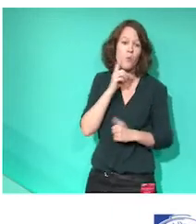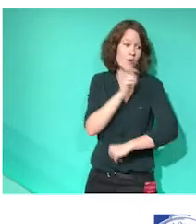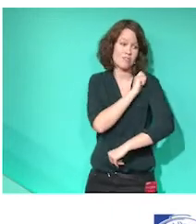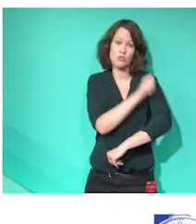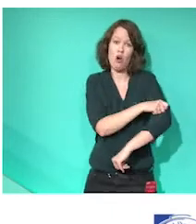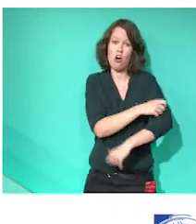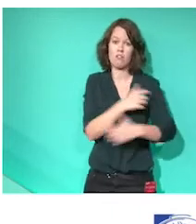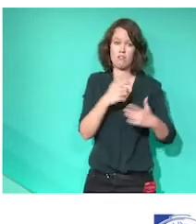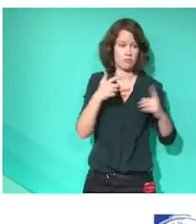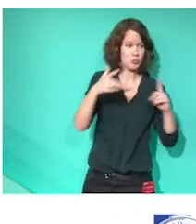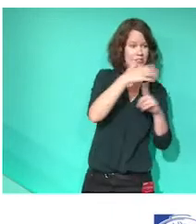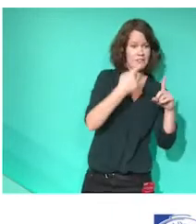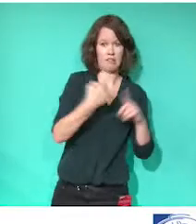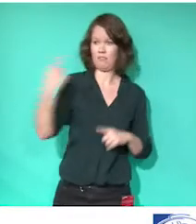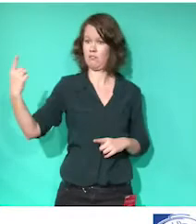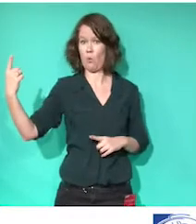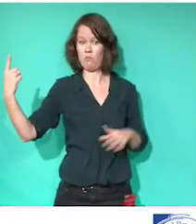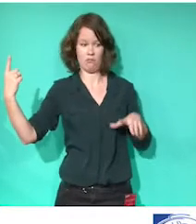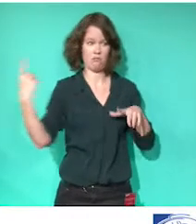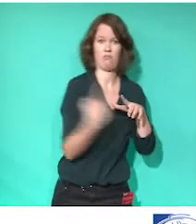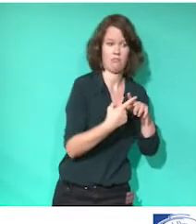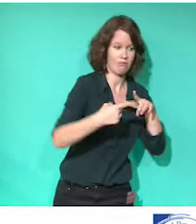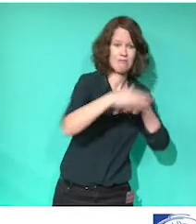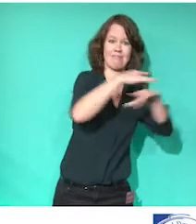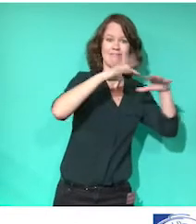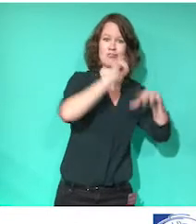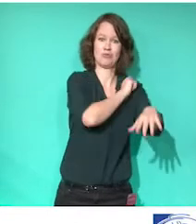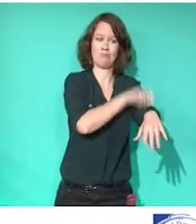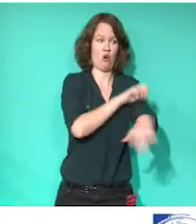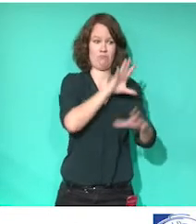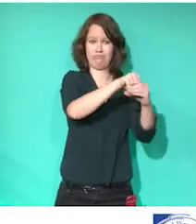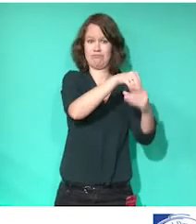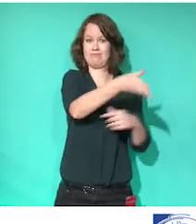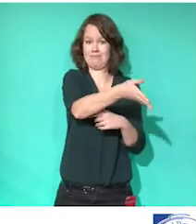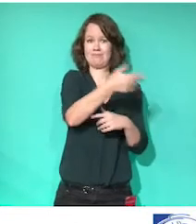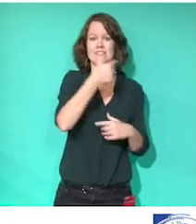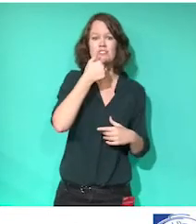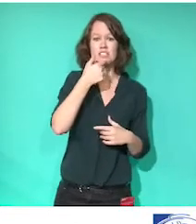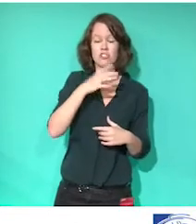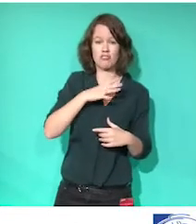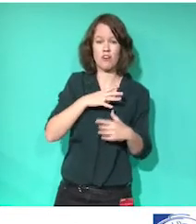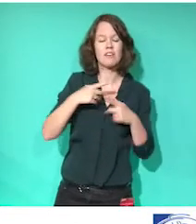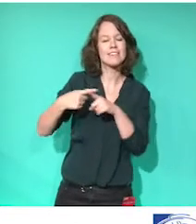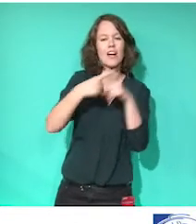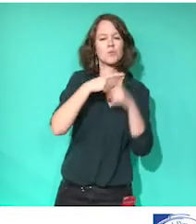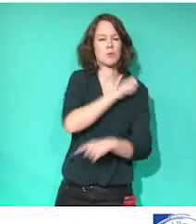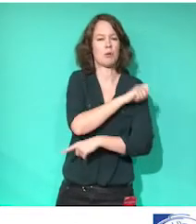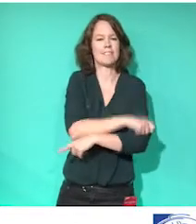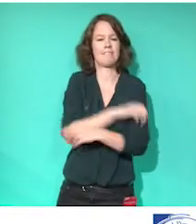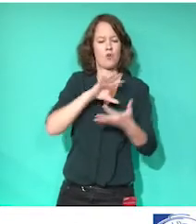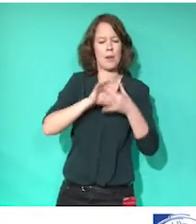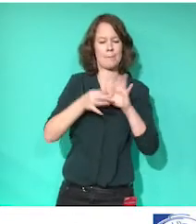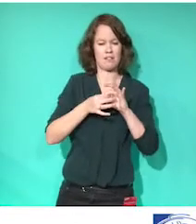pas en dehors de la société, il est bien à son image. Vous l'avez évoqué tout à l'heure, on a une présidente de fédération sportive